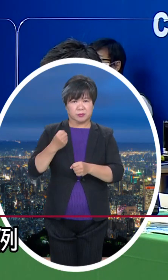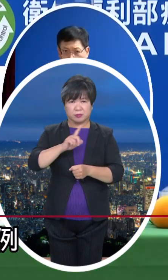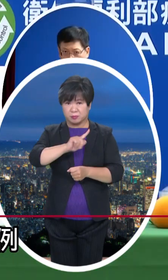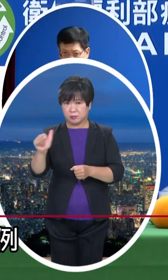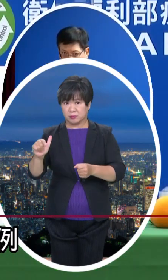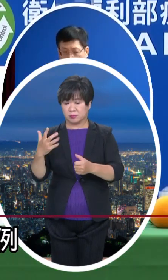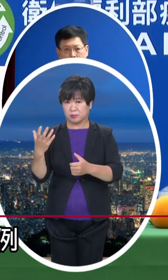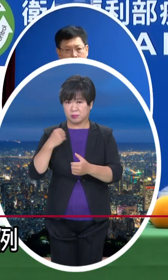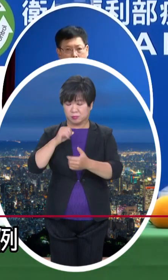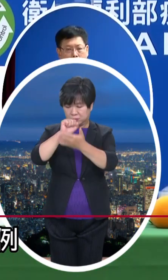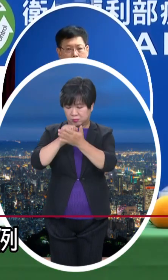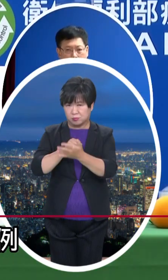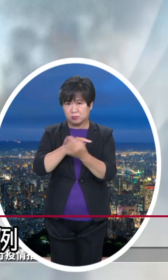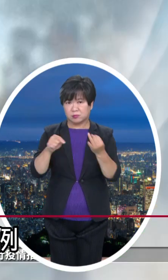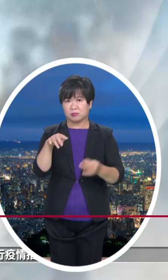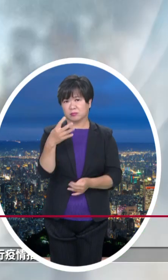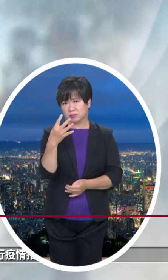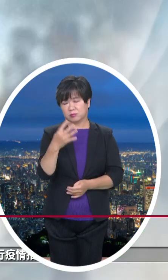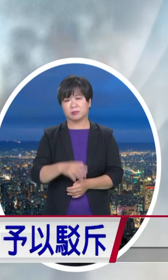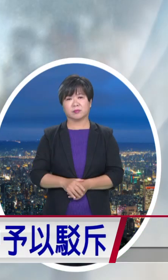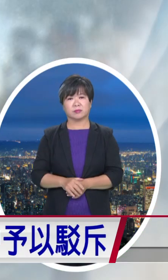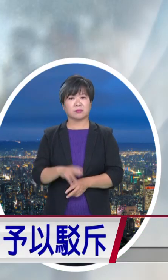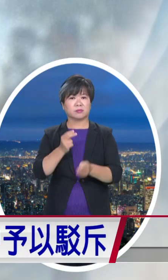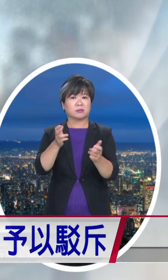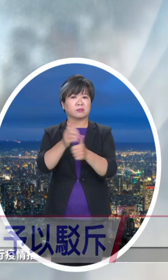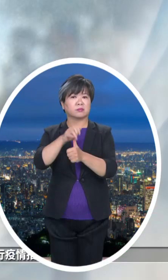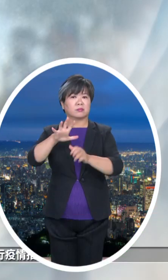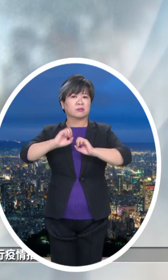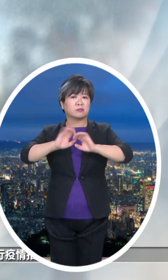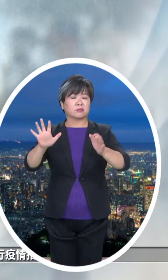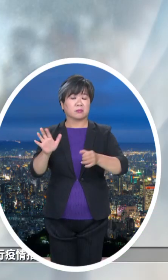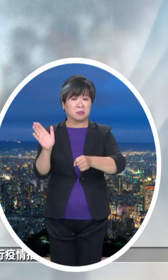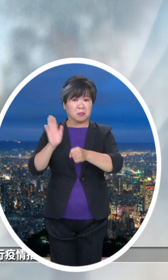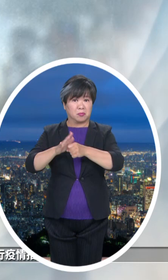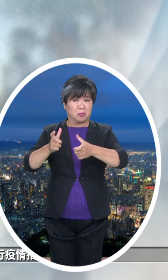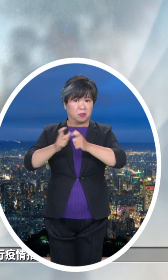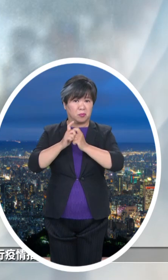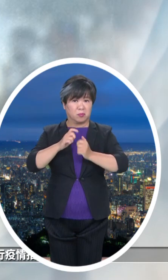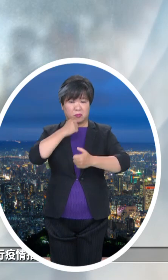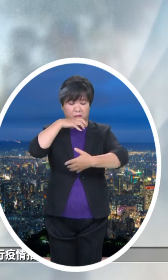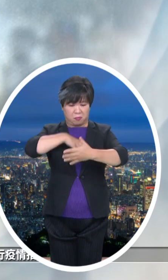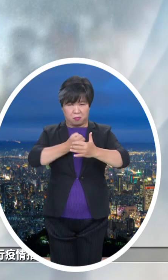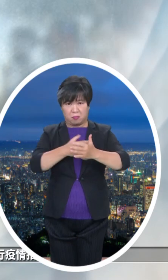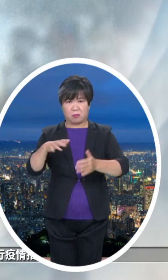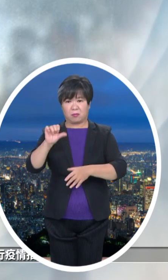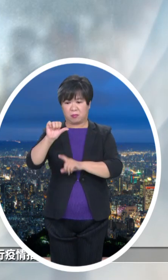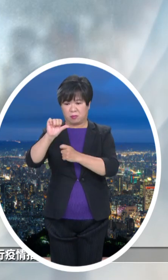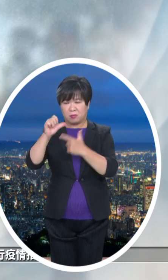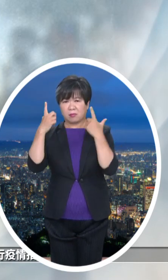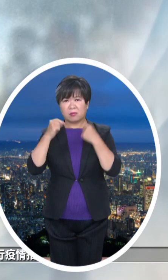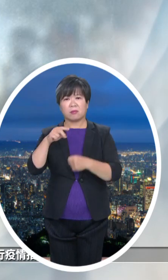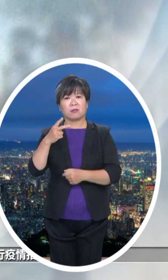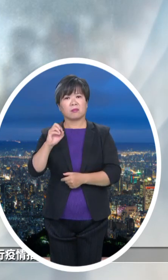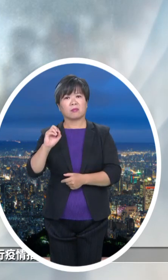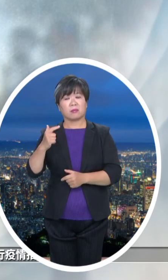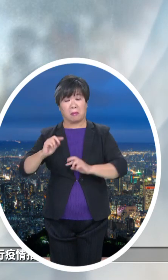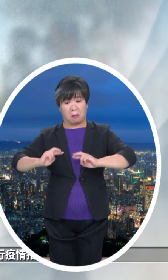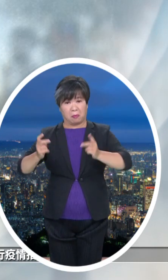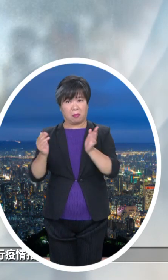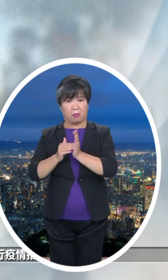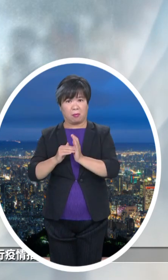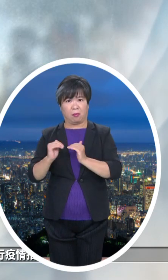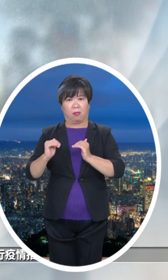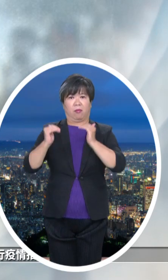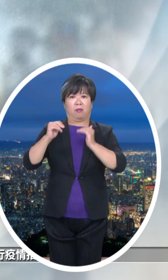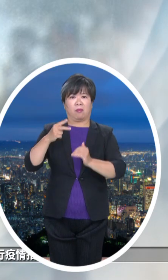哈有400个案例。 根据指挥中心公布的校正回归本土个案，5月16号原为206例，校正后增加